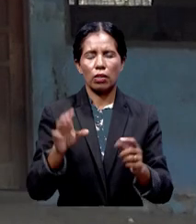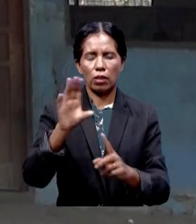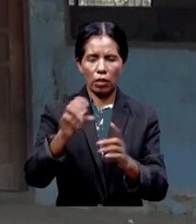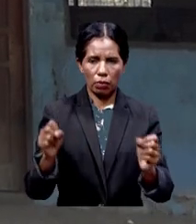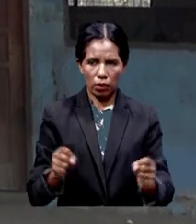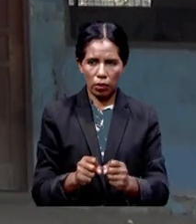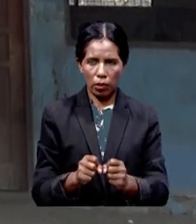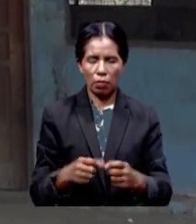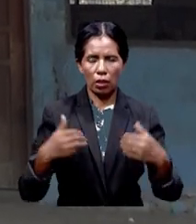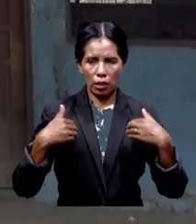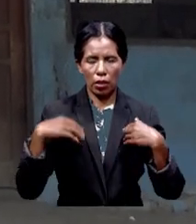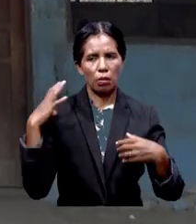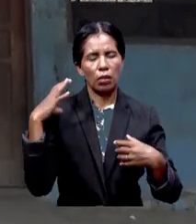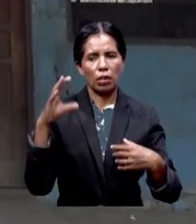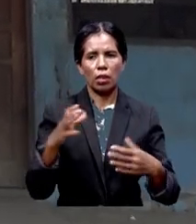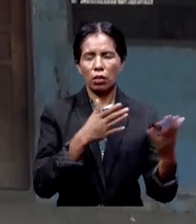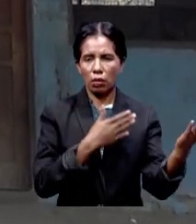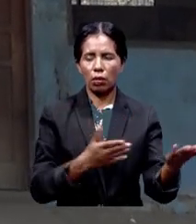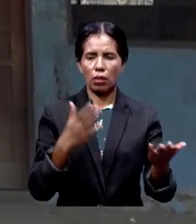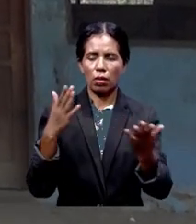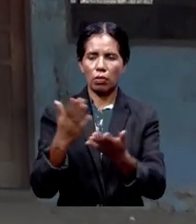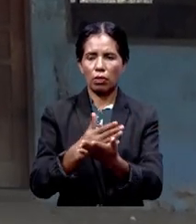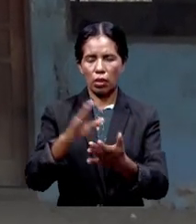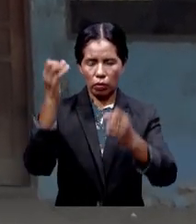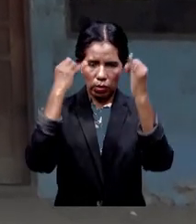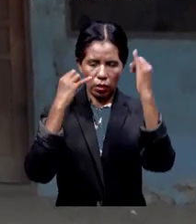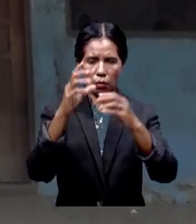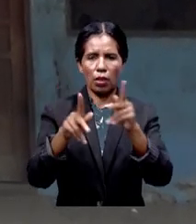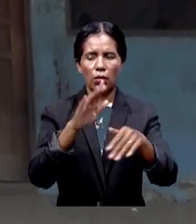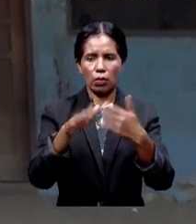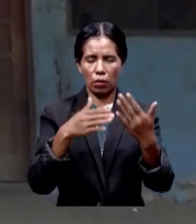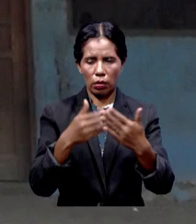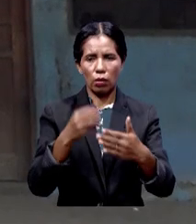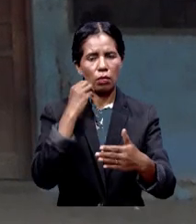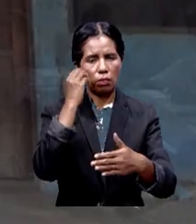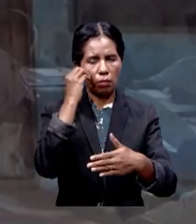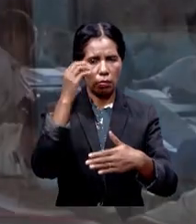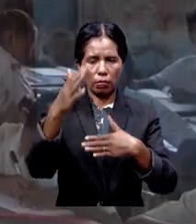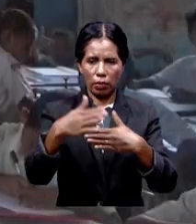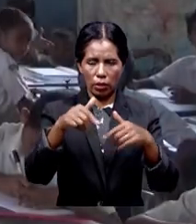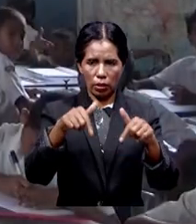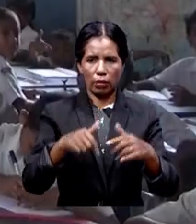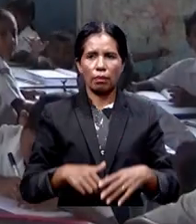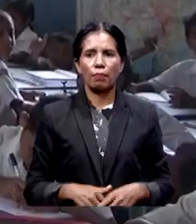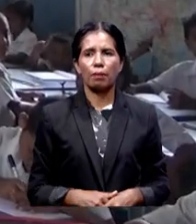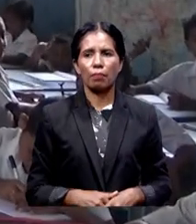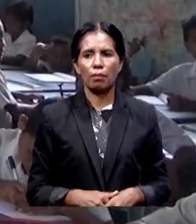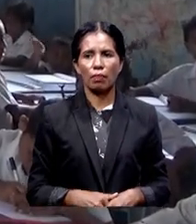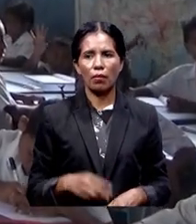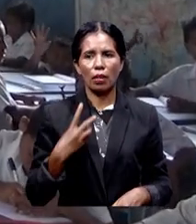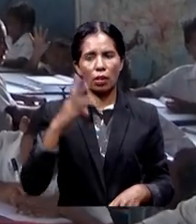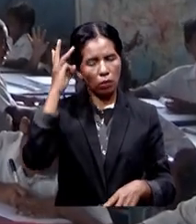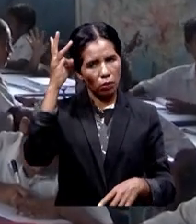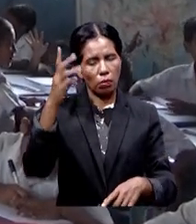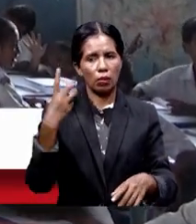bele iha kompetensi masing para atlori alo sosialisasau ba itania komunidade be mak ela bisik iha skola skola ita preocupasau ba